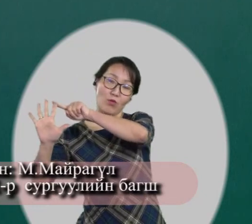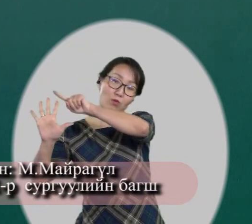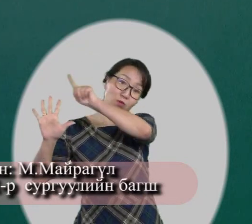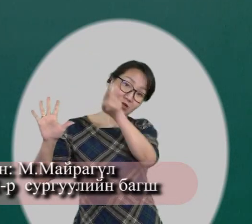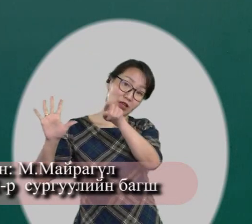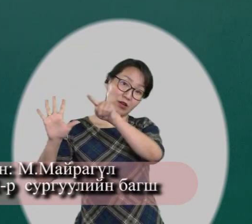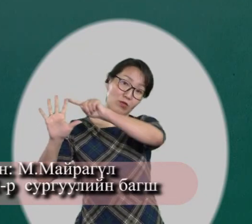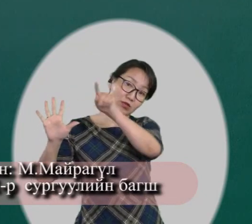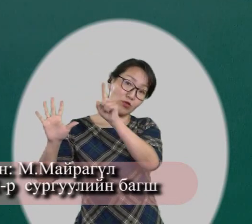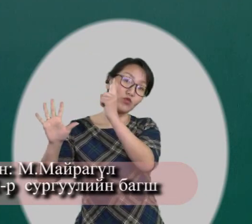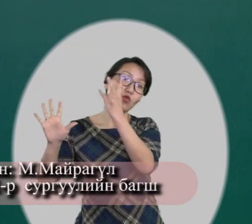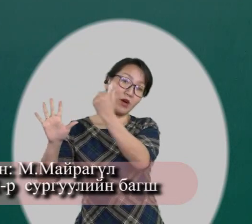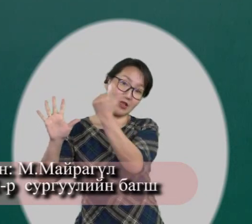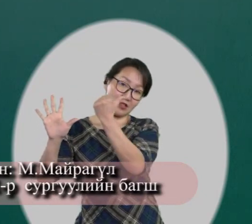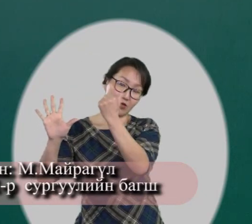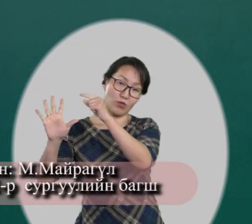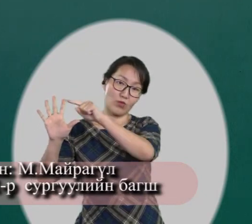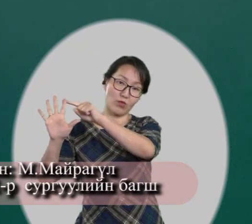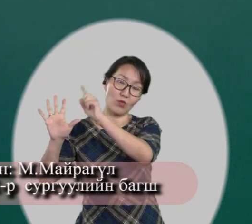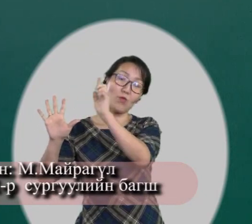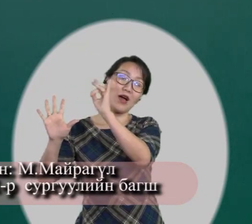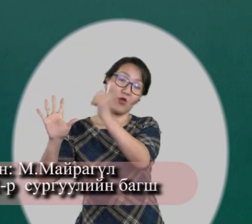Қайта кері қайтқандықтан